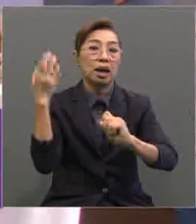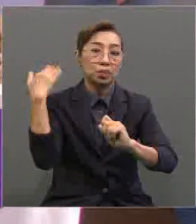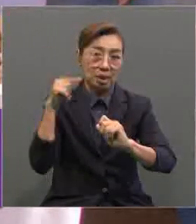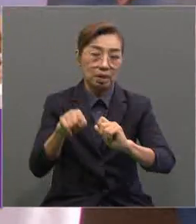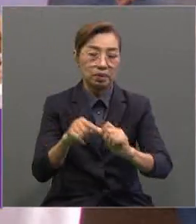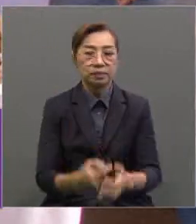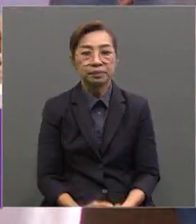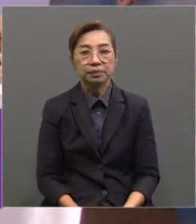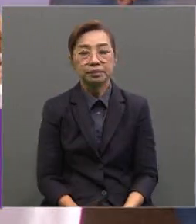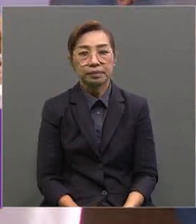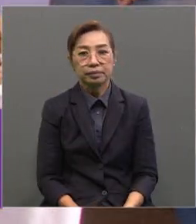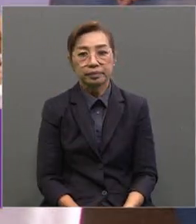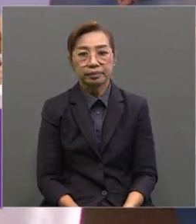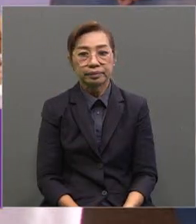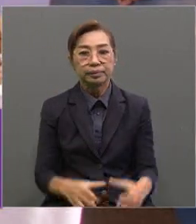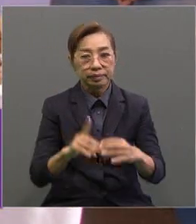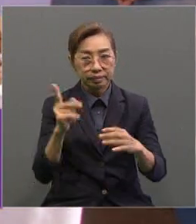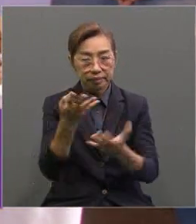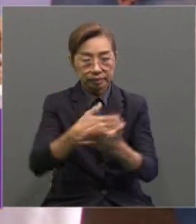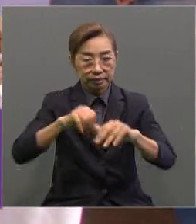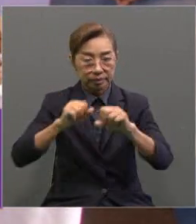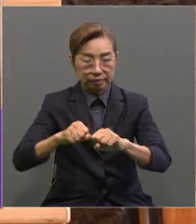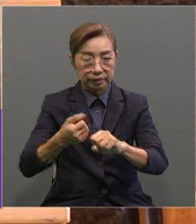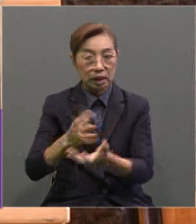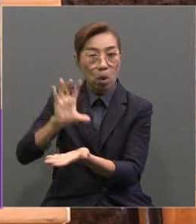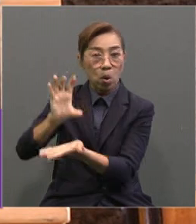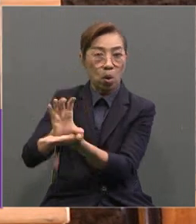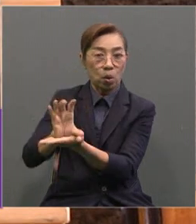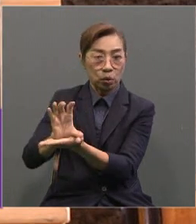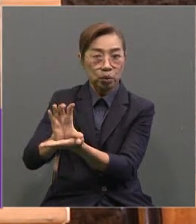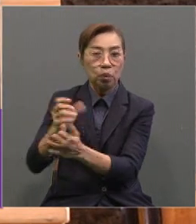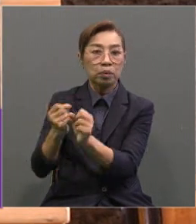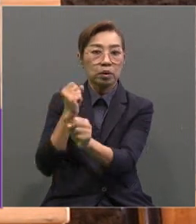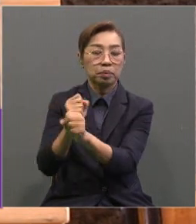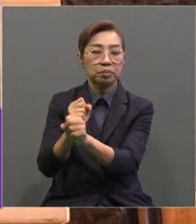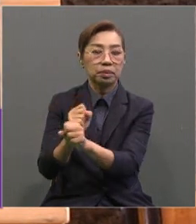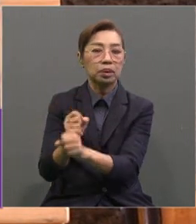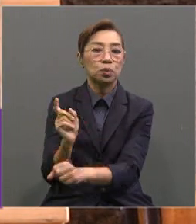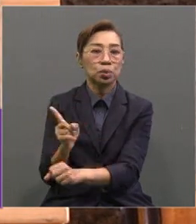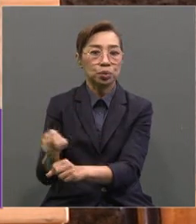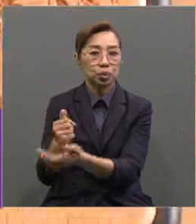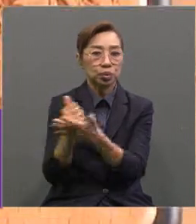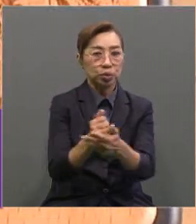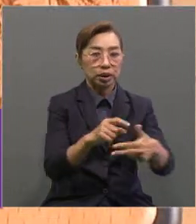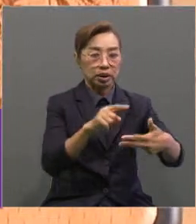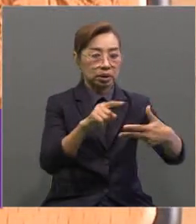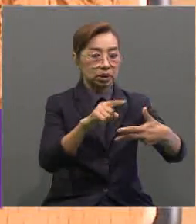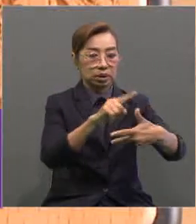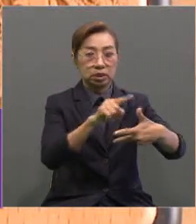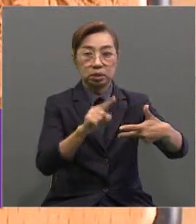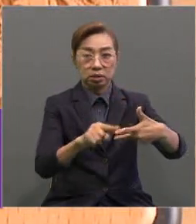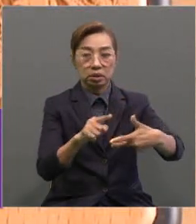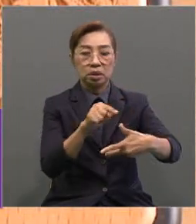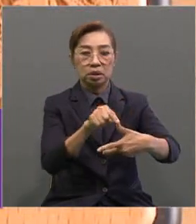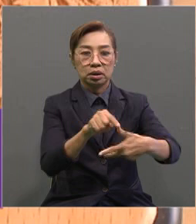โรคโควิดค่ะซึ่งครมก็อนุมัติเงินงบจากงบประมาณรายจ่ายประจำปีสำหรับ 2มาตรการก็คือมาตรการ